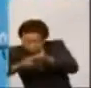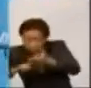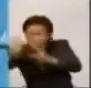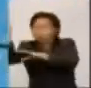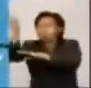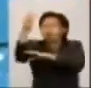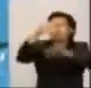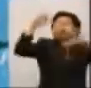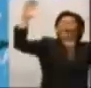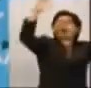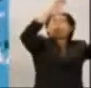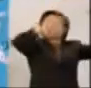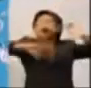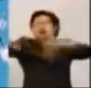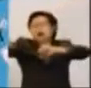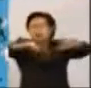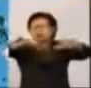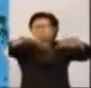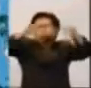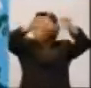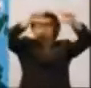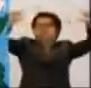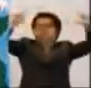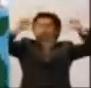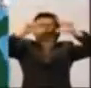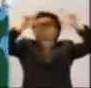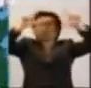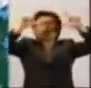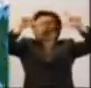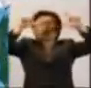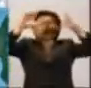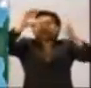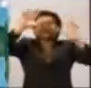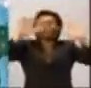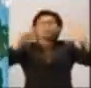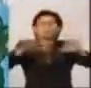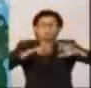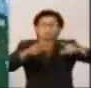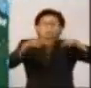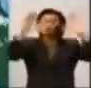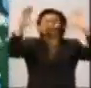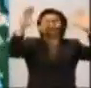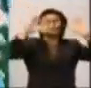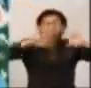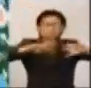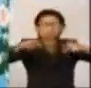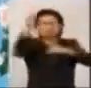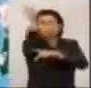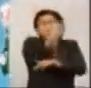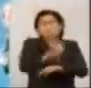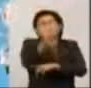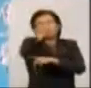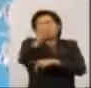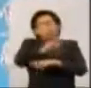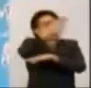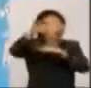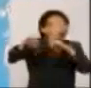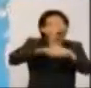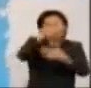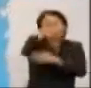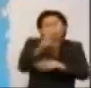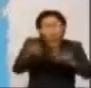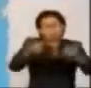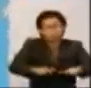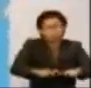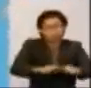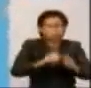awan aktif tebal di kawasan perairan ini dan ianya telah membawa kepada cuaca ribut petir menyeluruh sejak yang berlaku